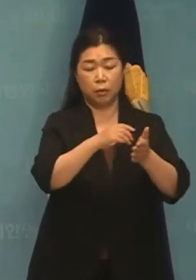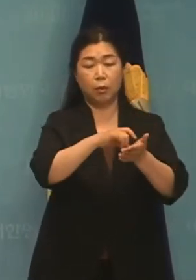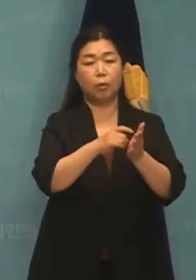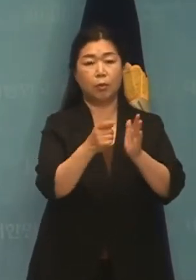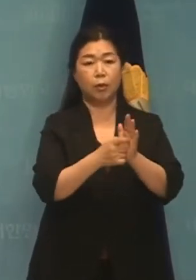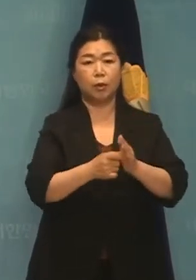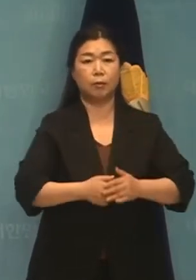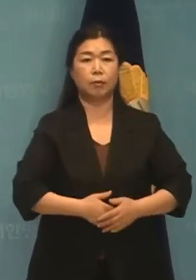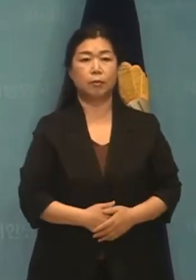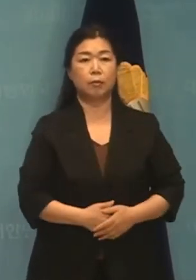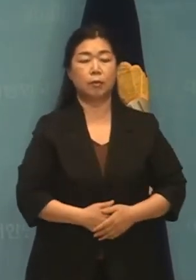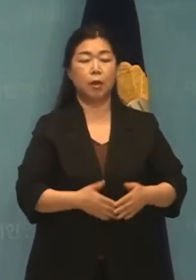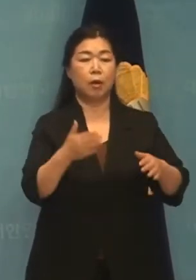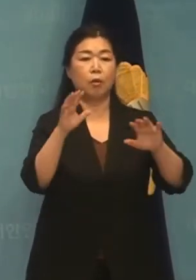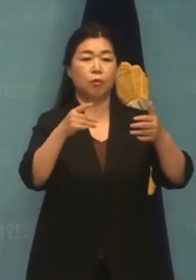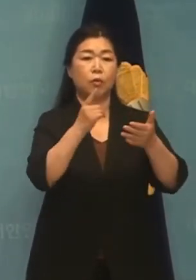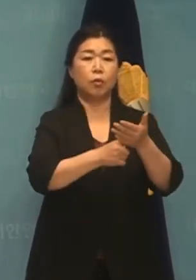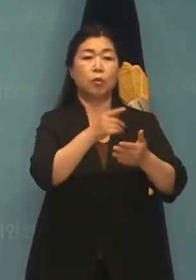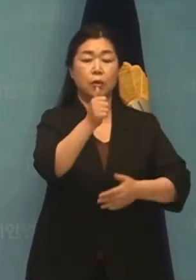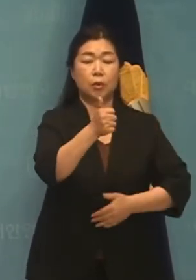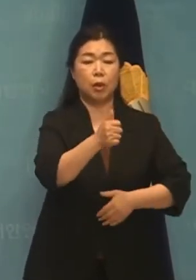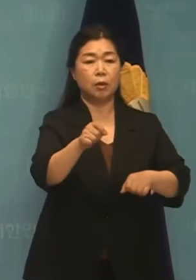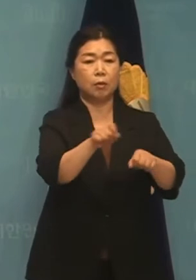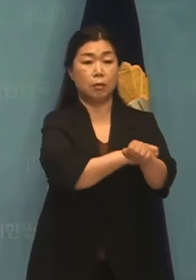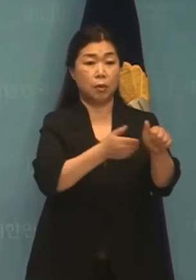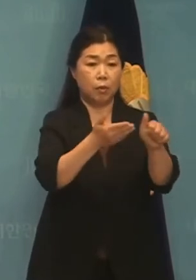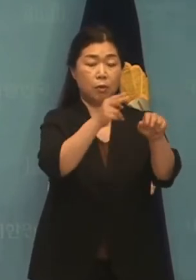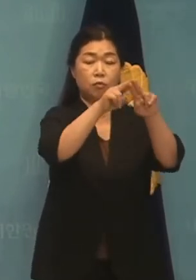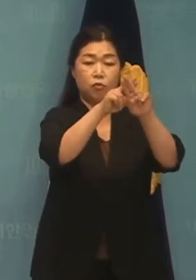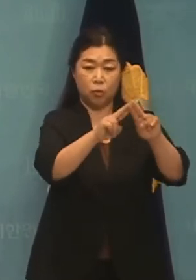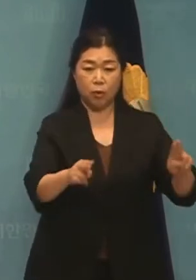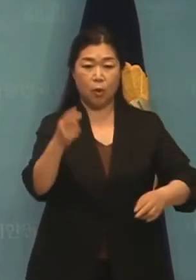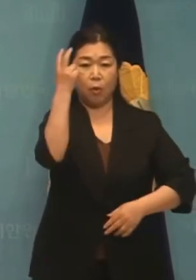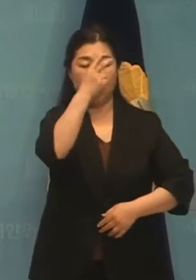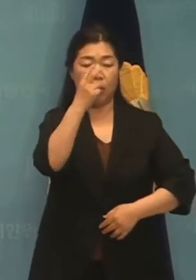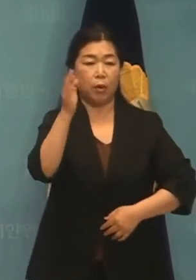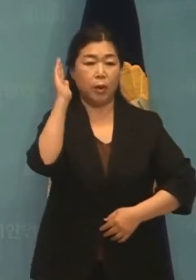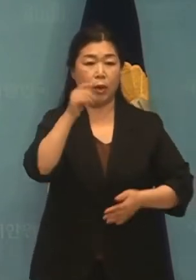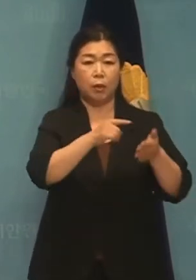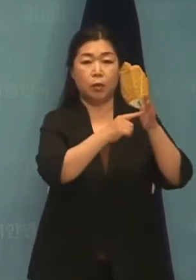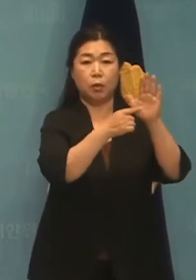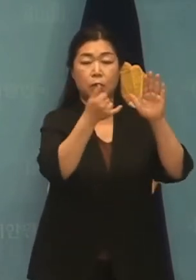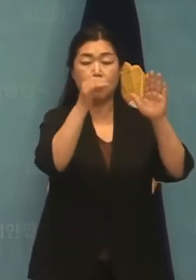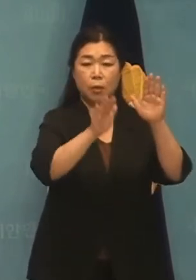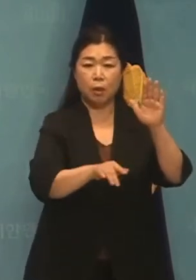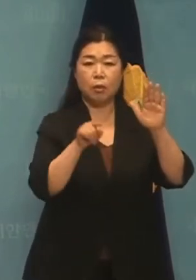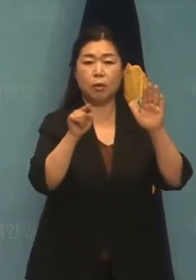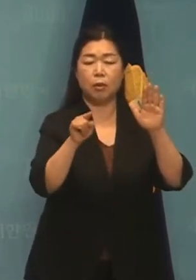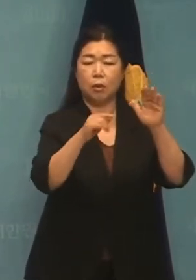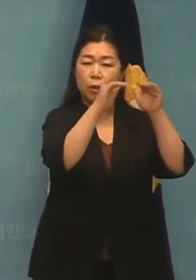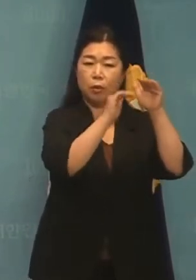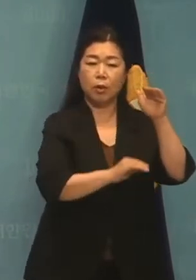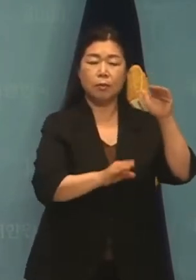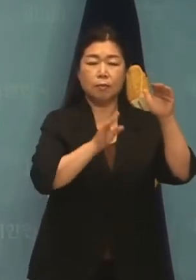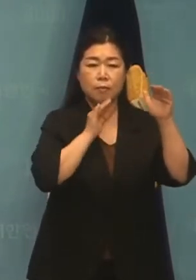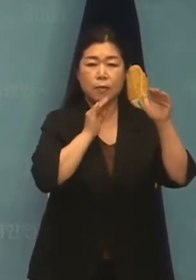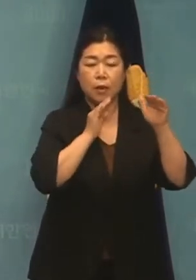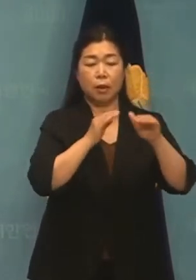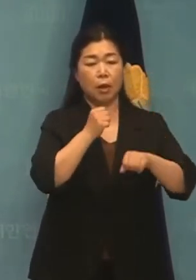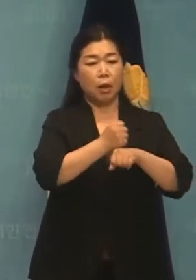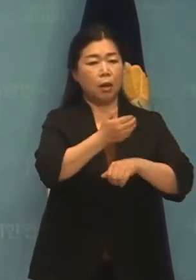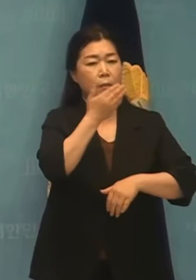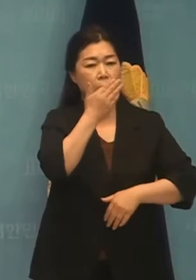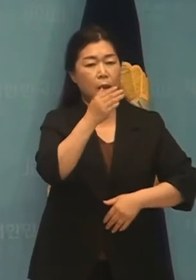정부입니다. 국무총리가 특공 취소 검토를 꺼내들었지만 이것도 사실상